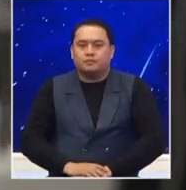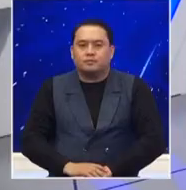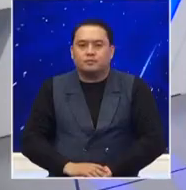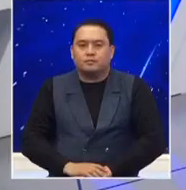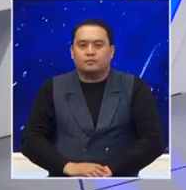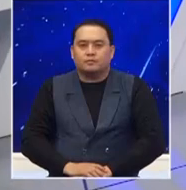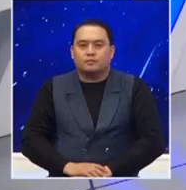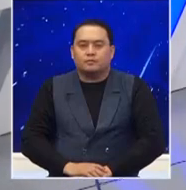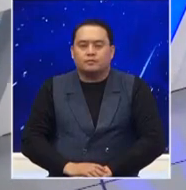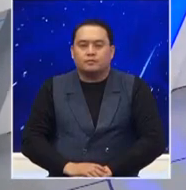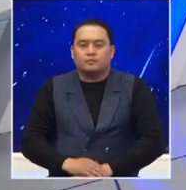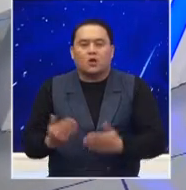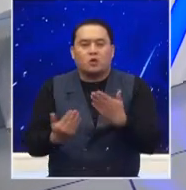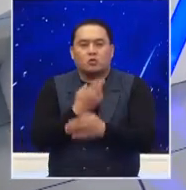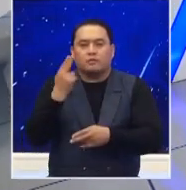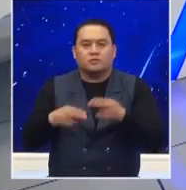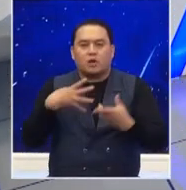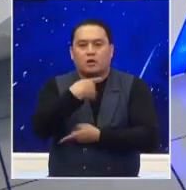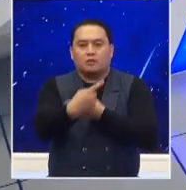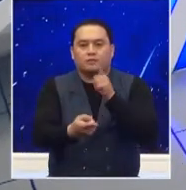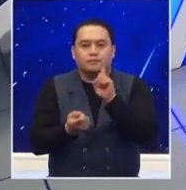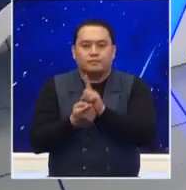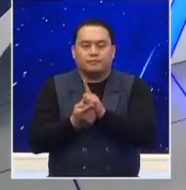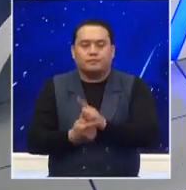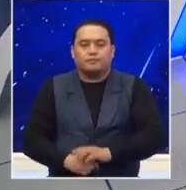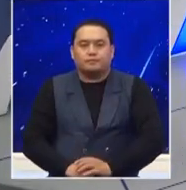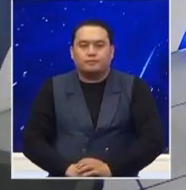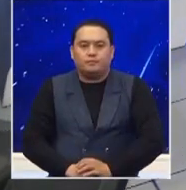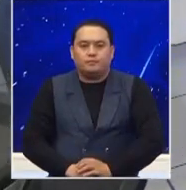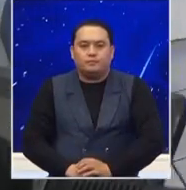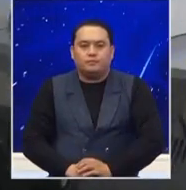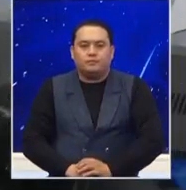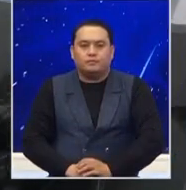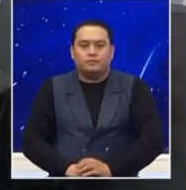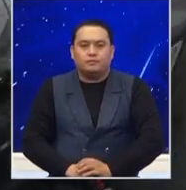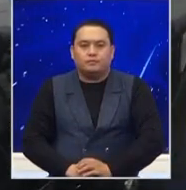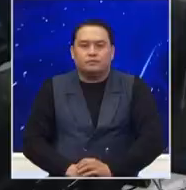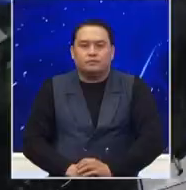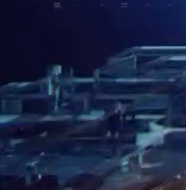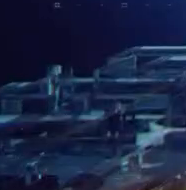Это была последняя информация на сегодня. Спасибо за внимание. Всего доброго.